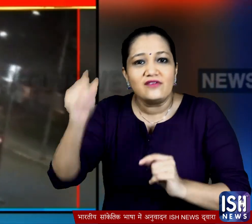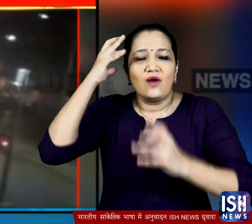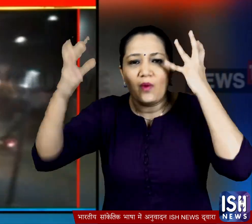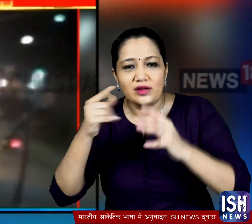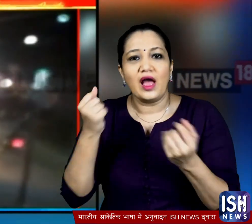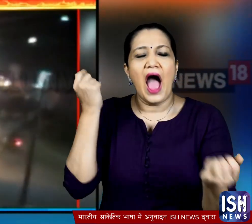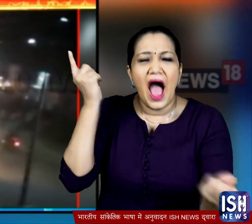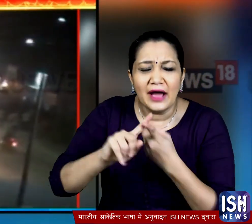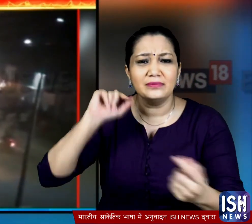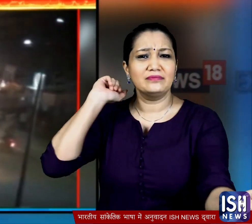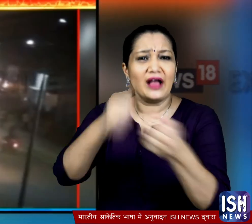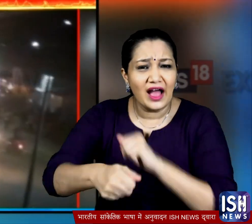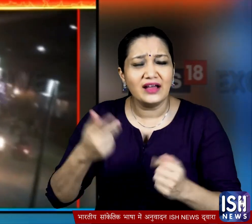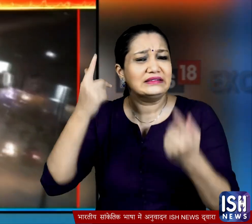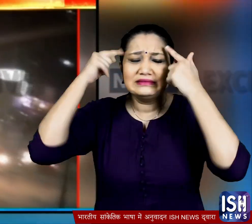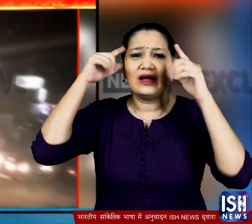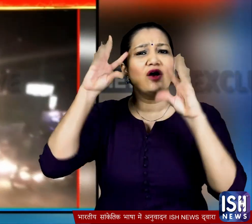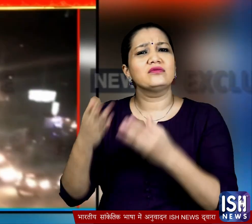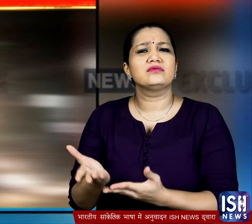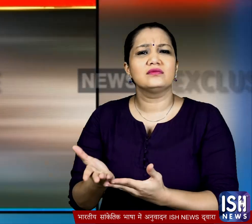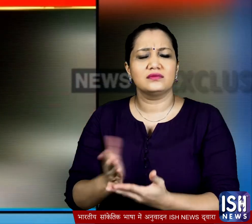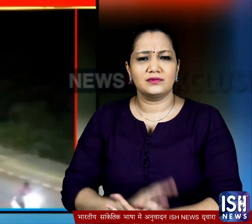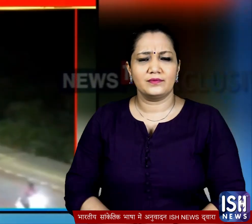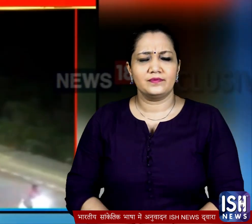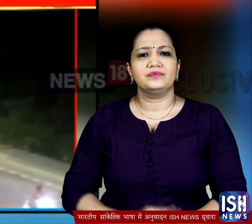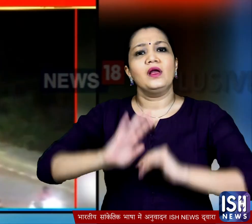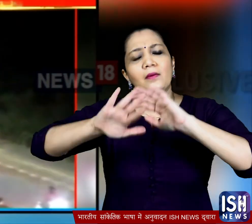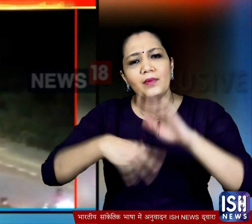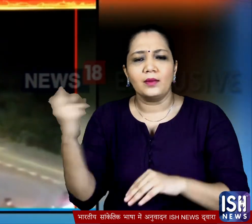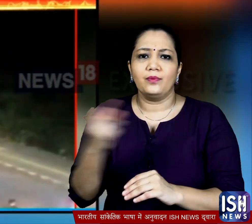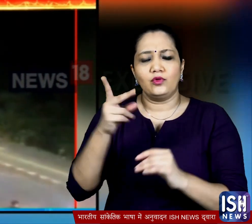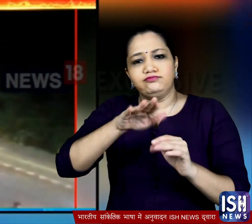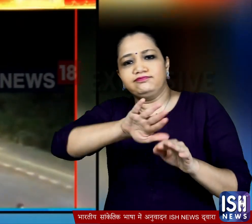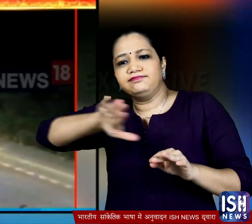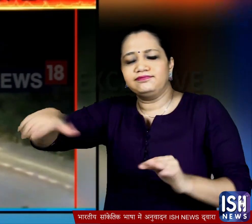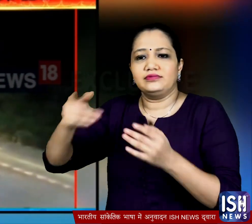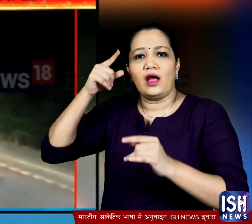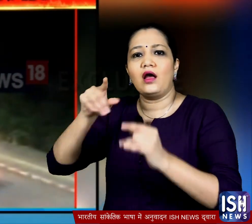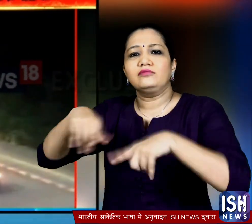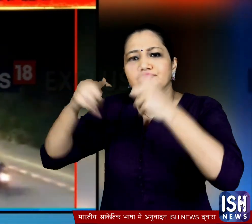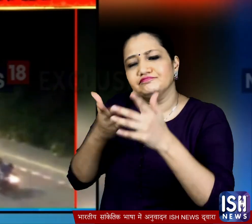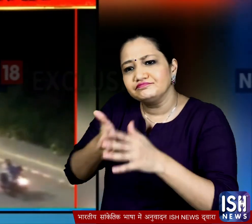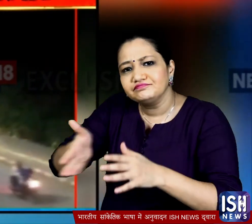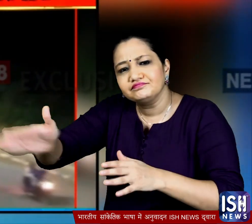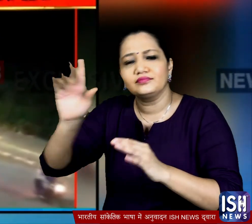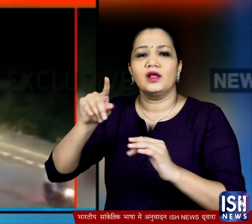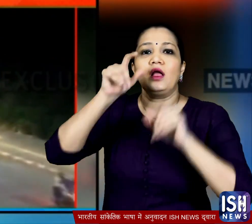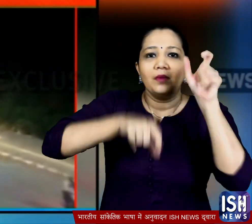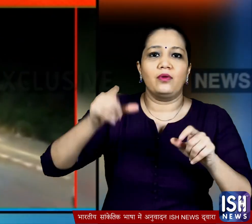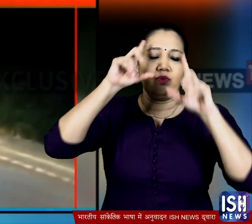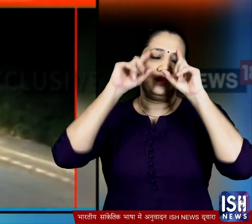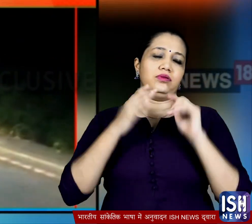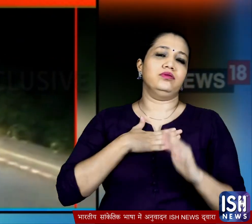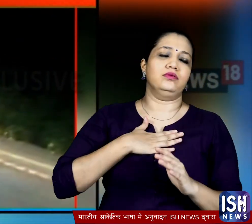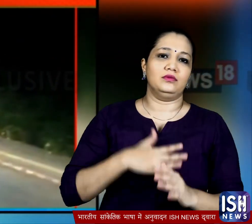था कि सड़क पर वो किसी तेज रफ्तार गाड़ी का शिकार भी हो सकते थे। हालांकि बाद में वो दोनों सड़क के किनारे झाड़ियों में चले गए, तब जाकर लोगों